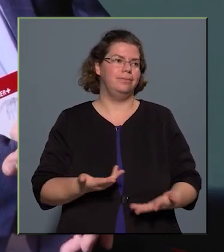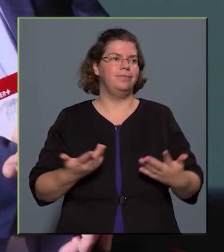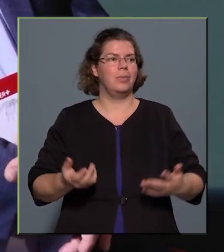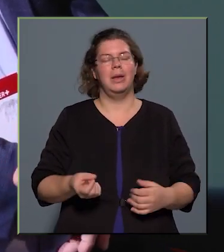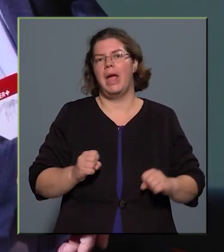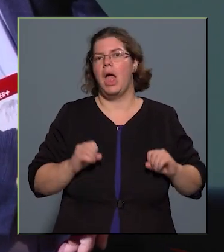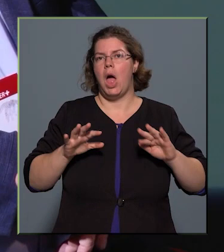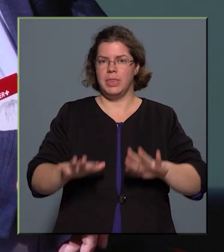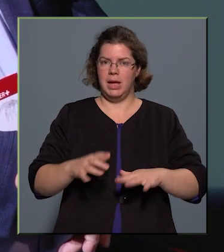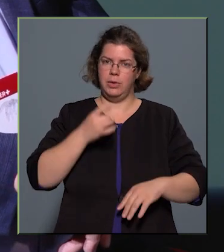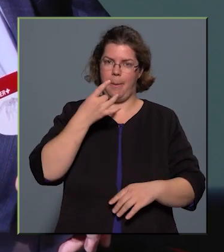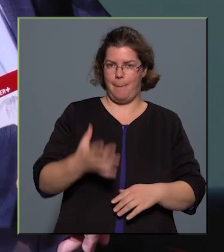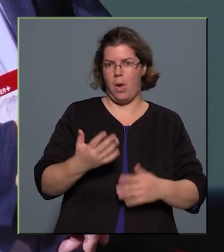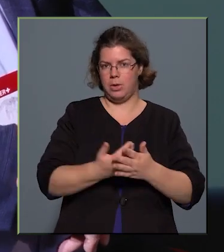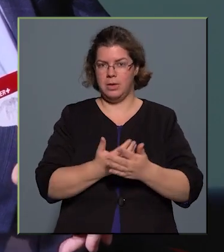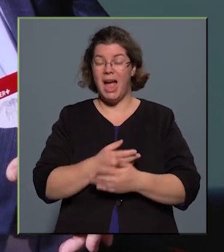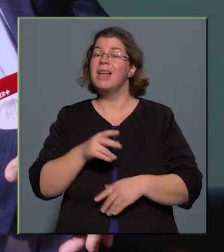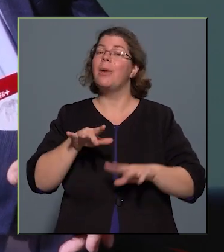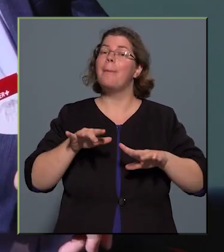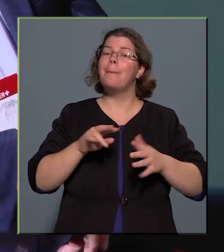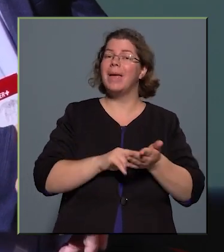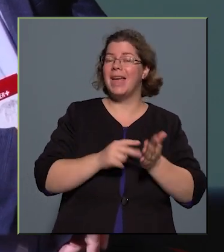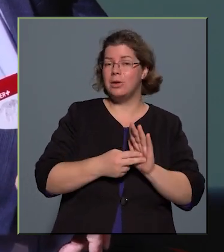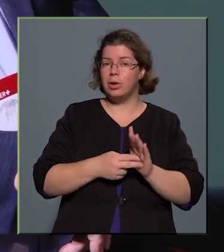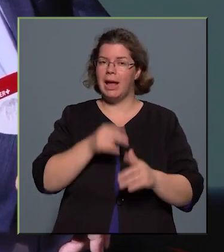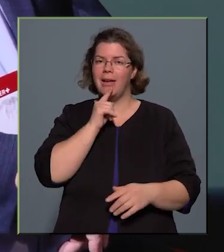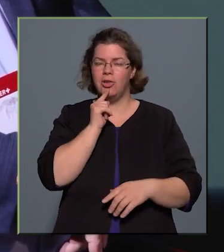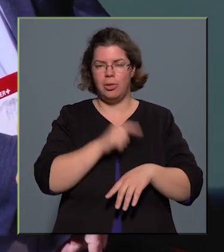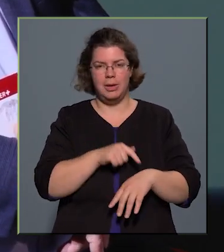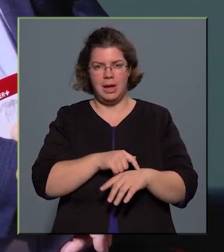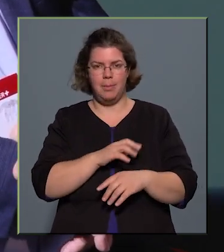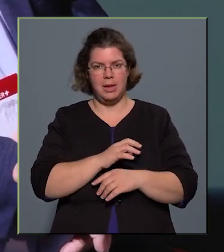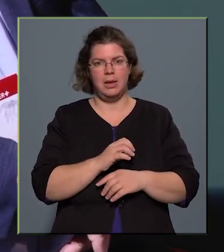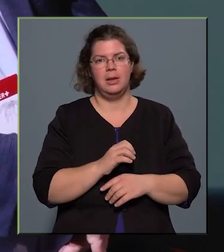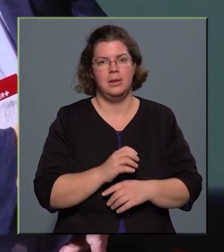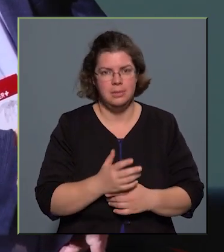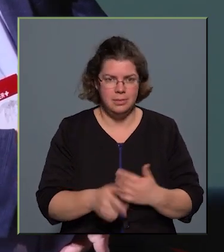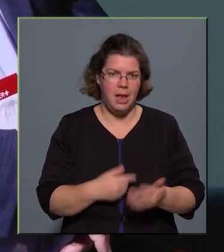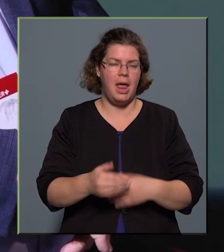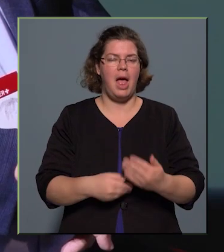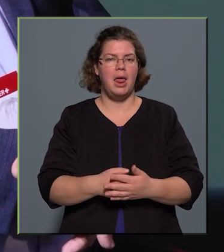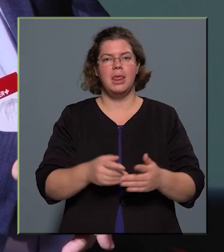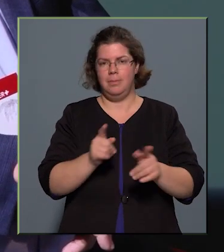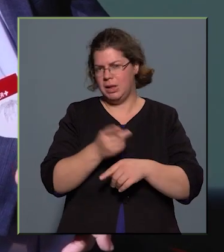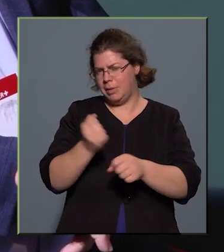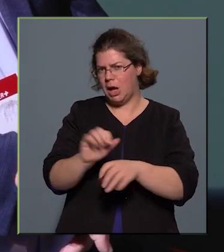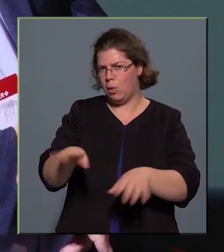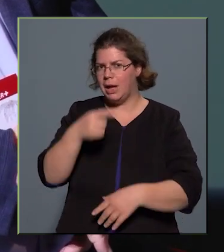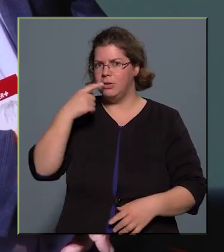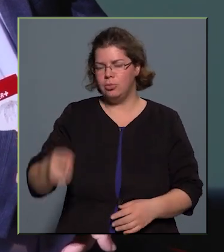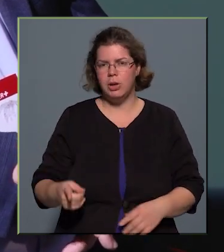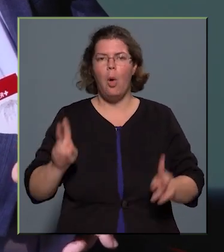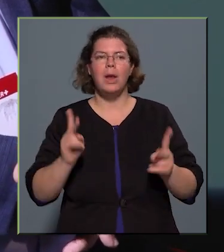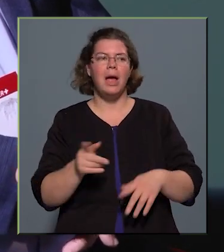minél hatékonyabban használni, hogy a mérnököknek kevesebb ideje menjen el az alapvető dolgoktól. Itt, mint a kollega is említette, hogy lehetne egy